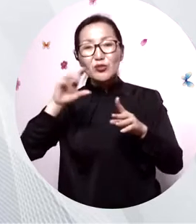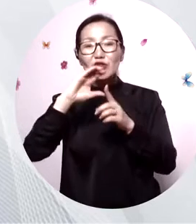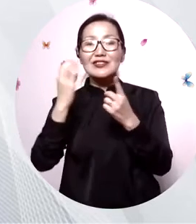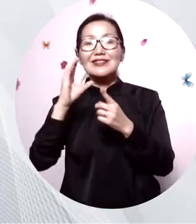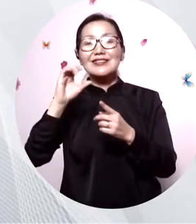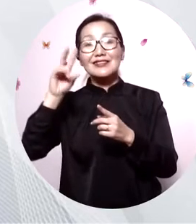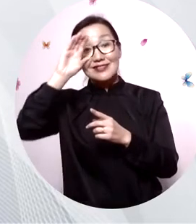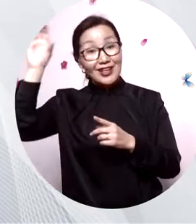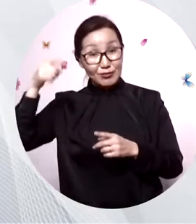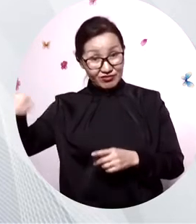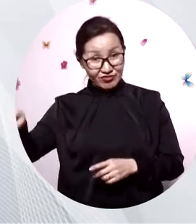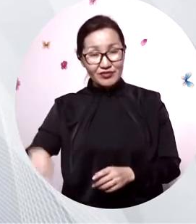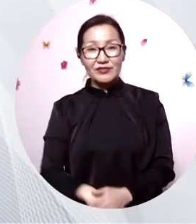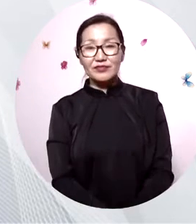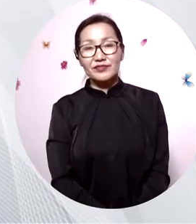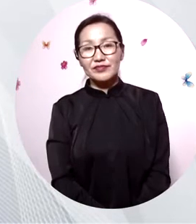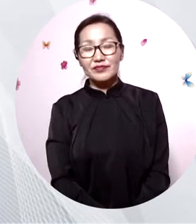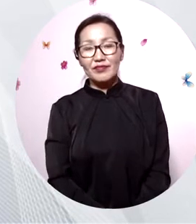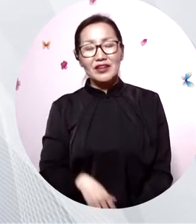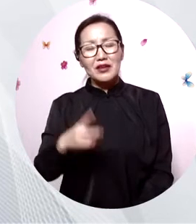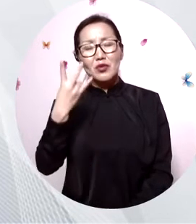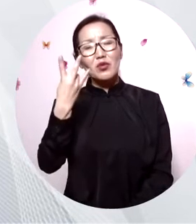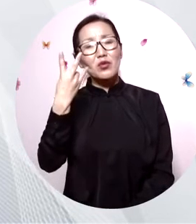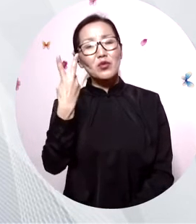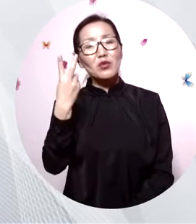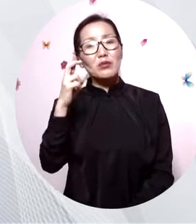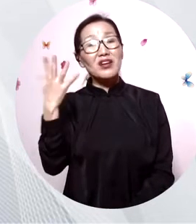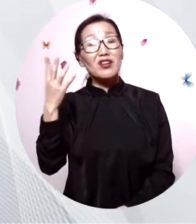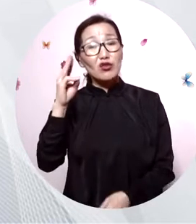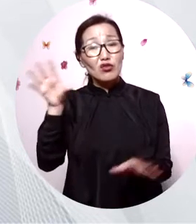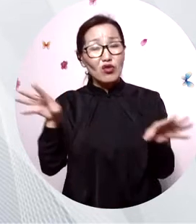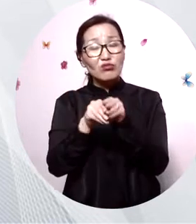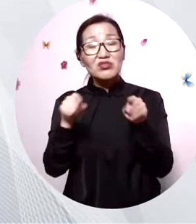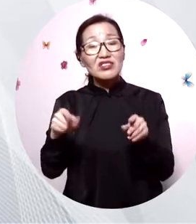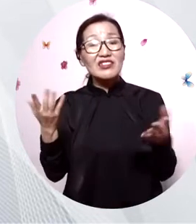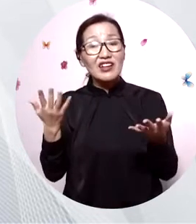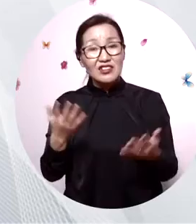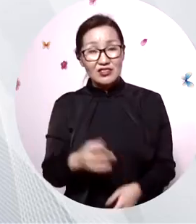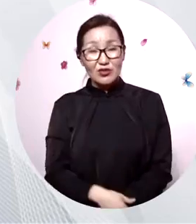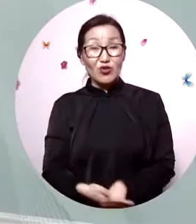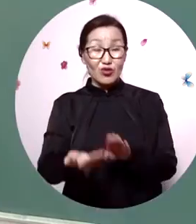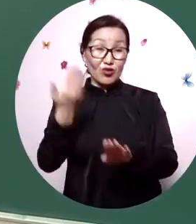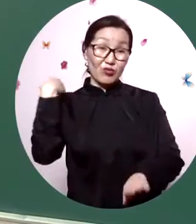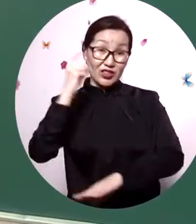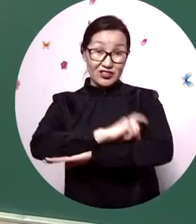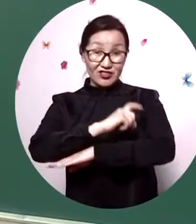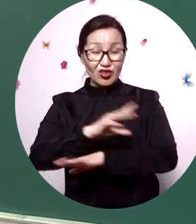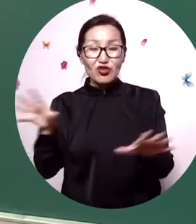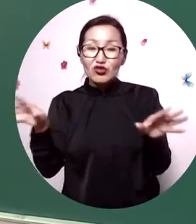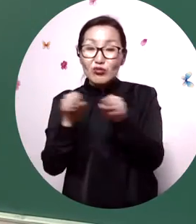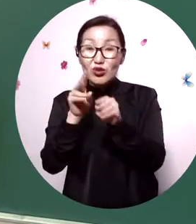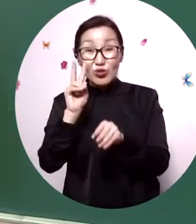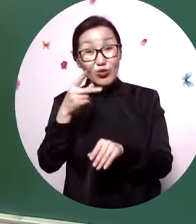1946 онд байгуулагдсан байна. Багш нь яагаад нүбийн гэдэг үгийг товчилж хэлв? За, өмнөх хичээл дээр бид